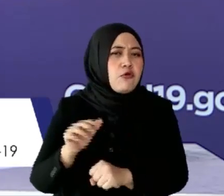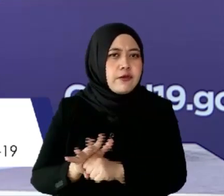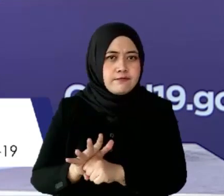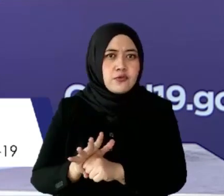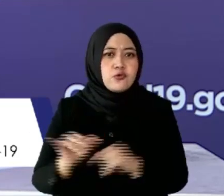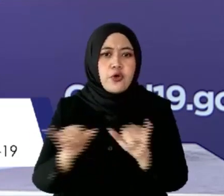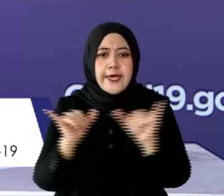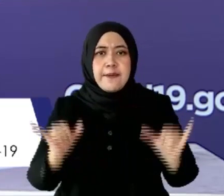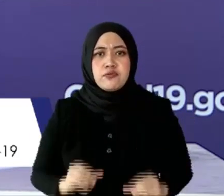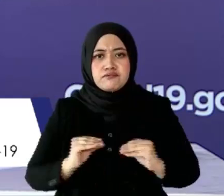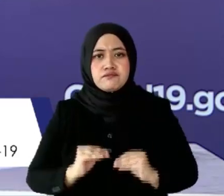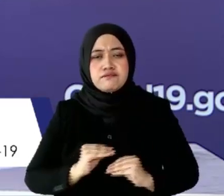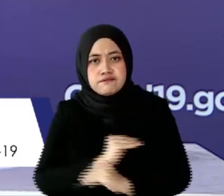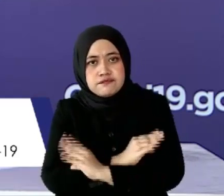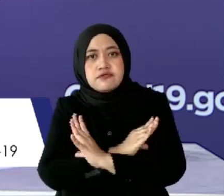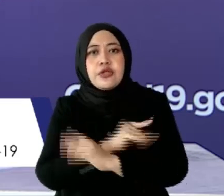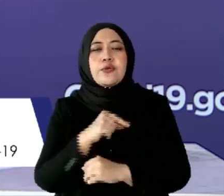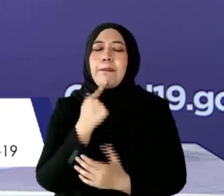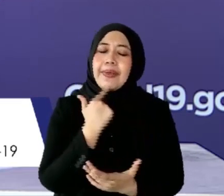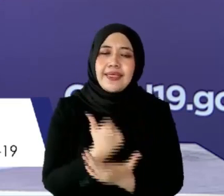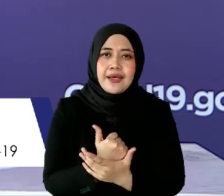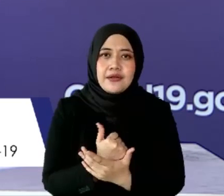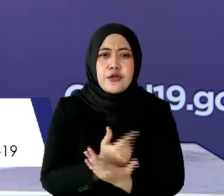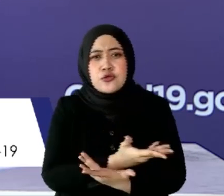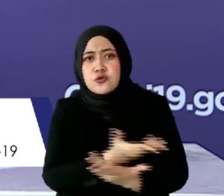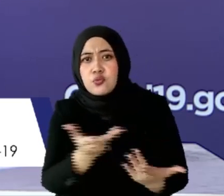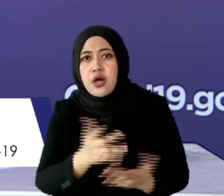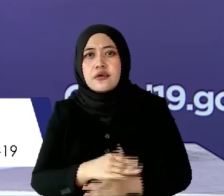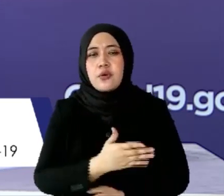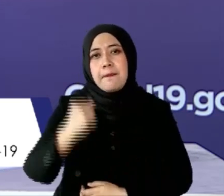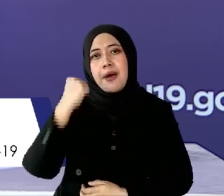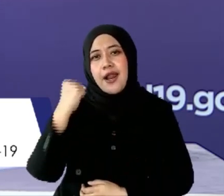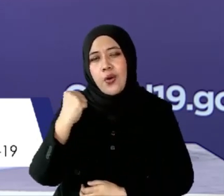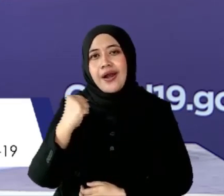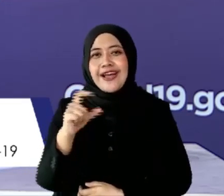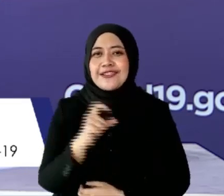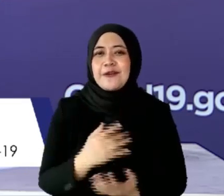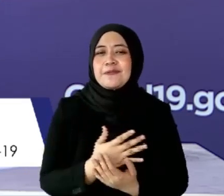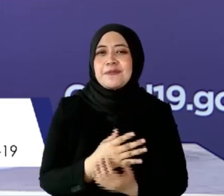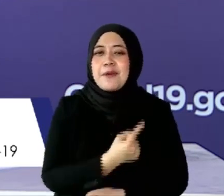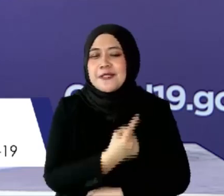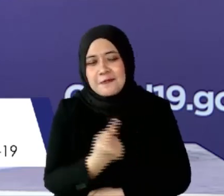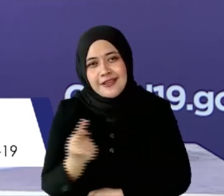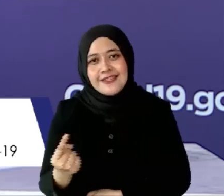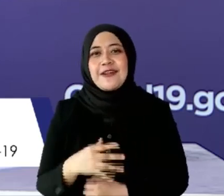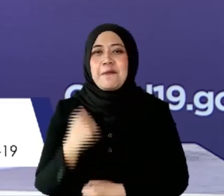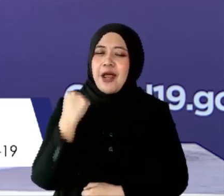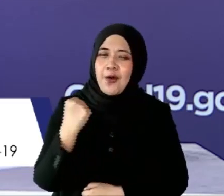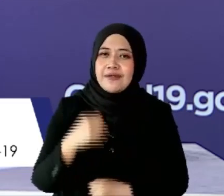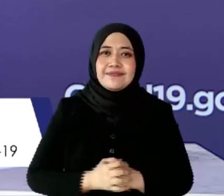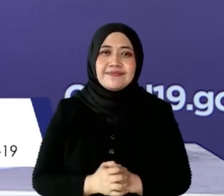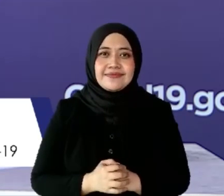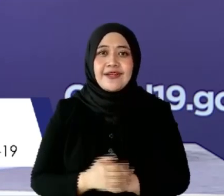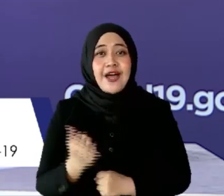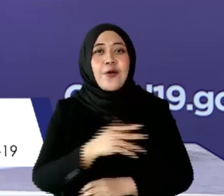Indonesia, sangatlah berarti. Semua adalah pahlawan dengan caranya masing-masing,